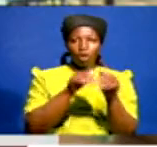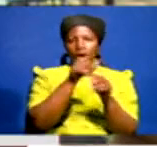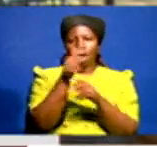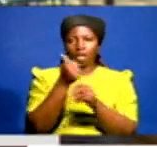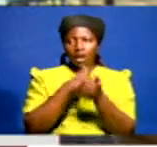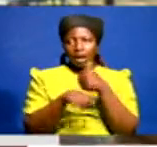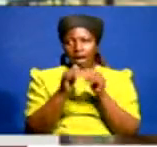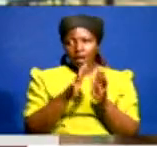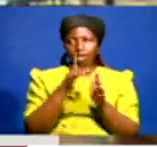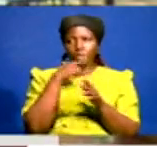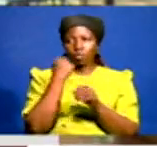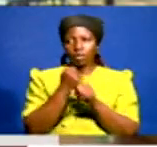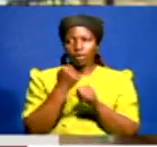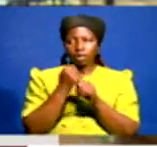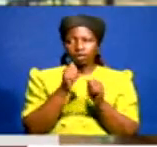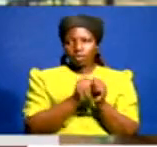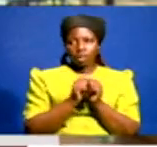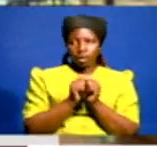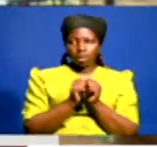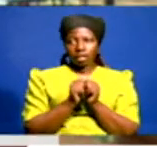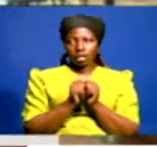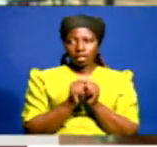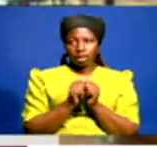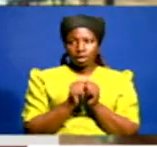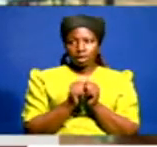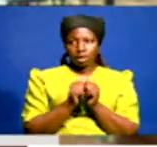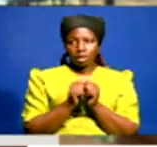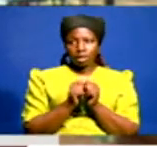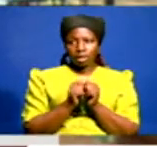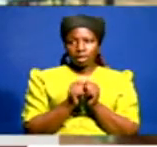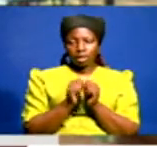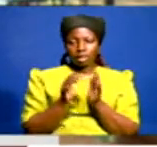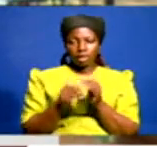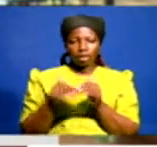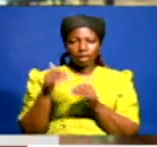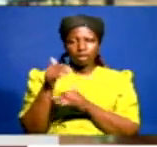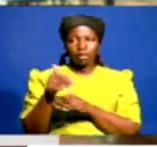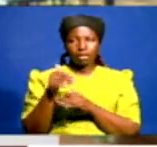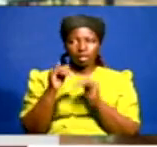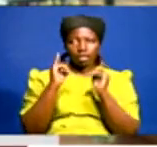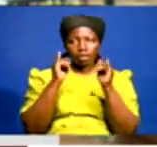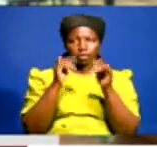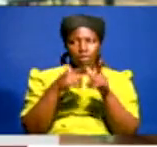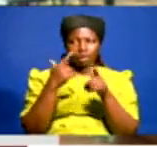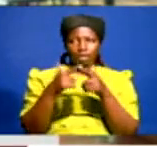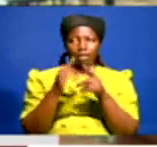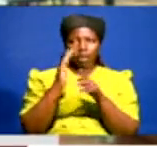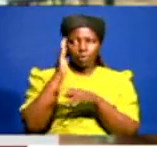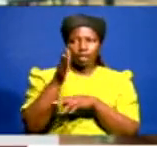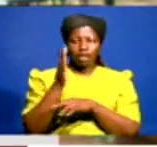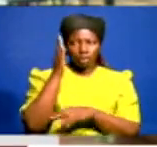kazi, ili katika taarifa zetu za baadaye tuweze kupata mbipu na